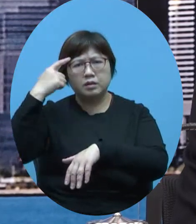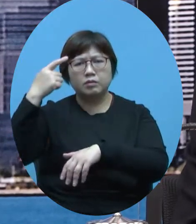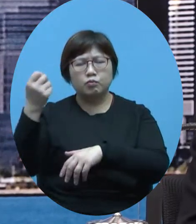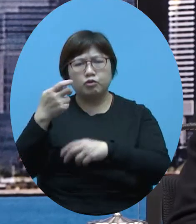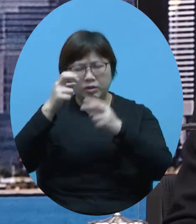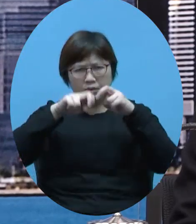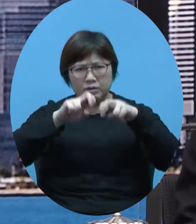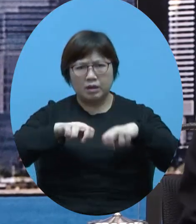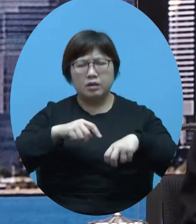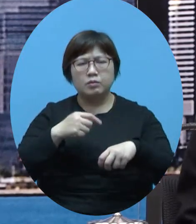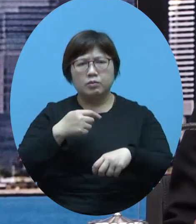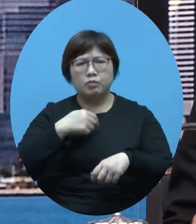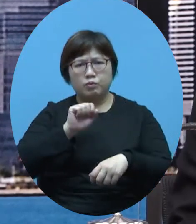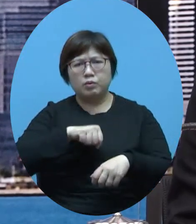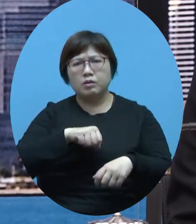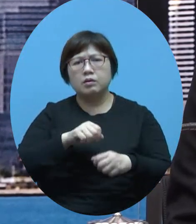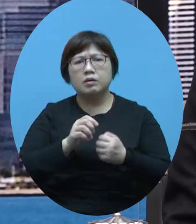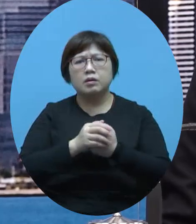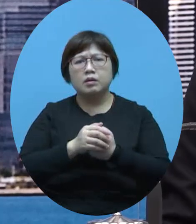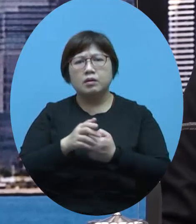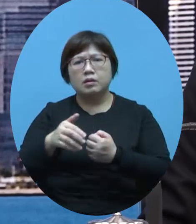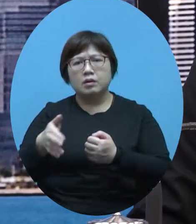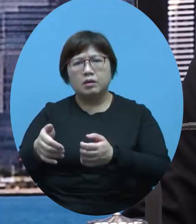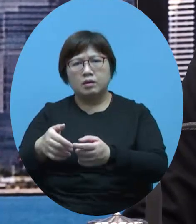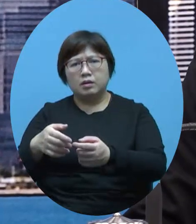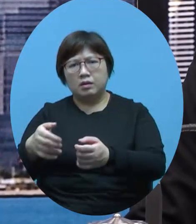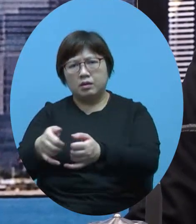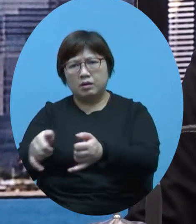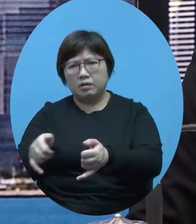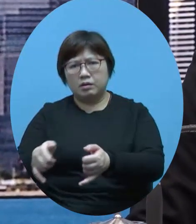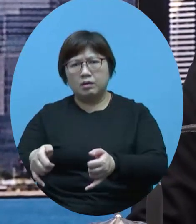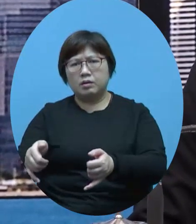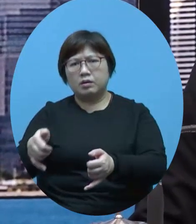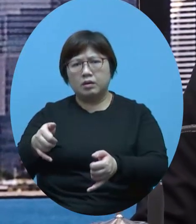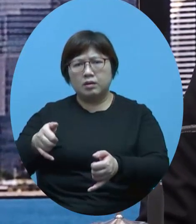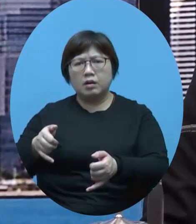啦。 下一位，這邊第三行的男士。